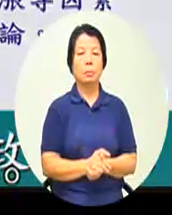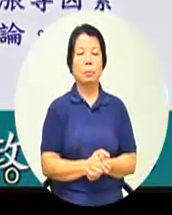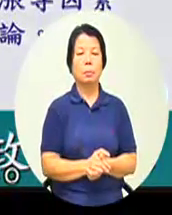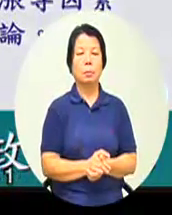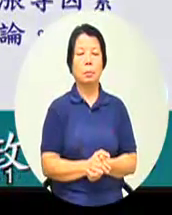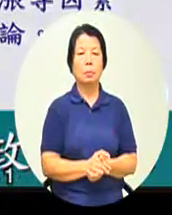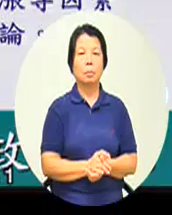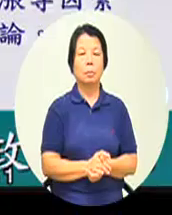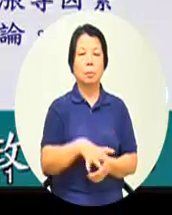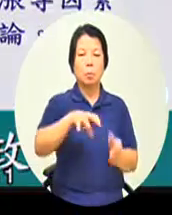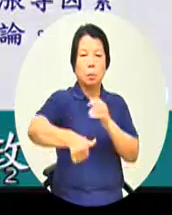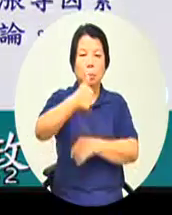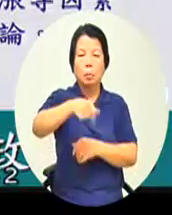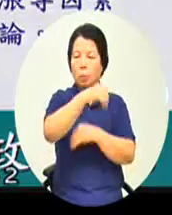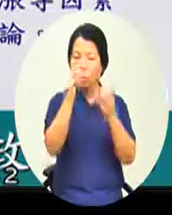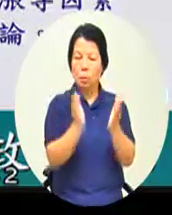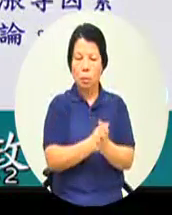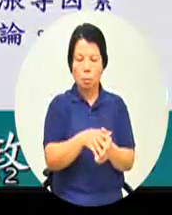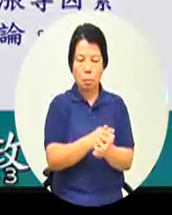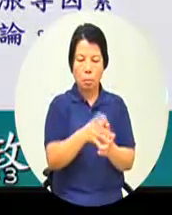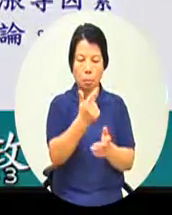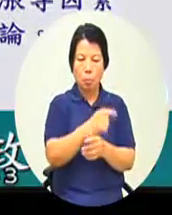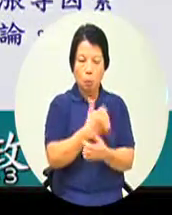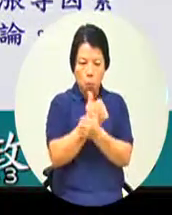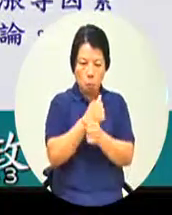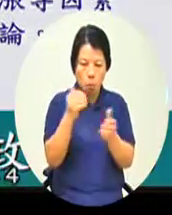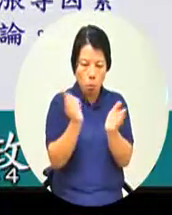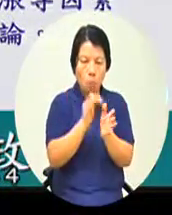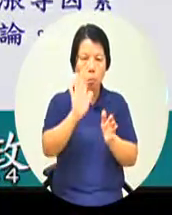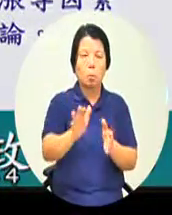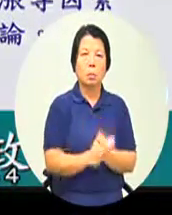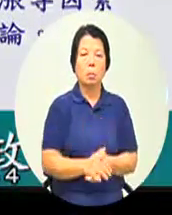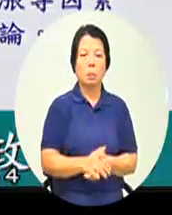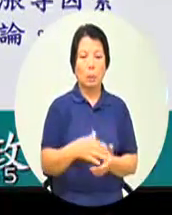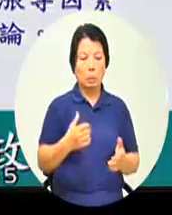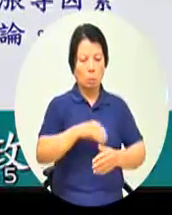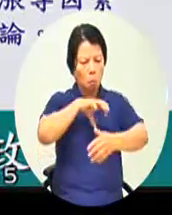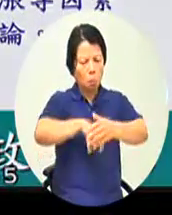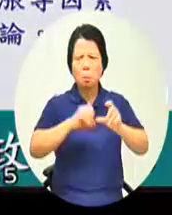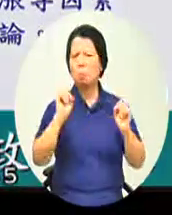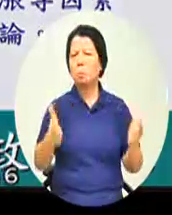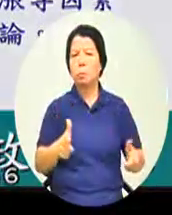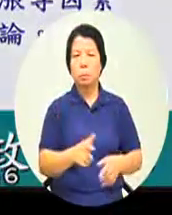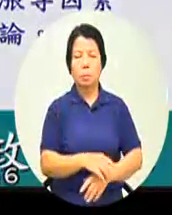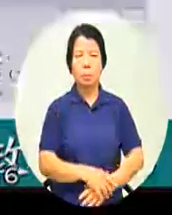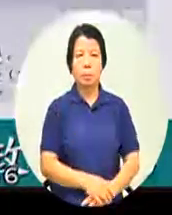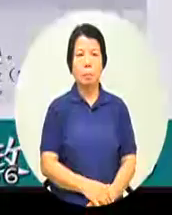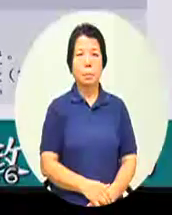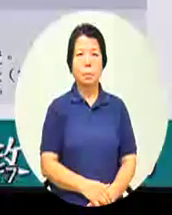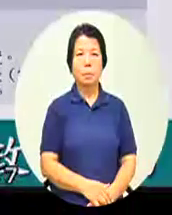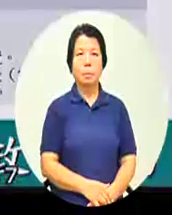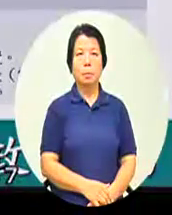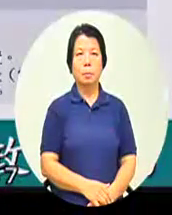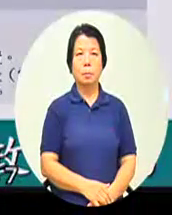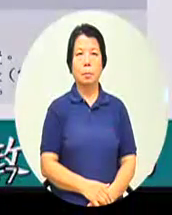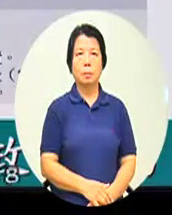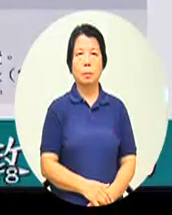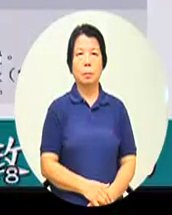都这个我都了解，你都考量，但是实际上是不是这样子啊？来看一下，来。